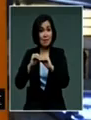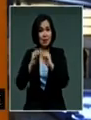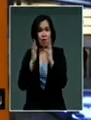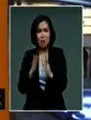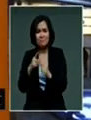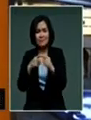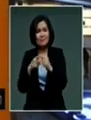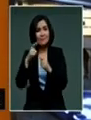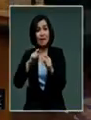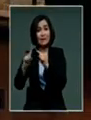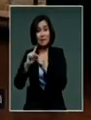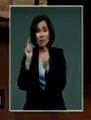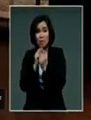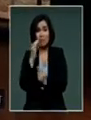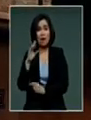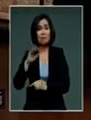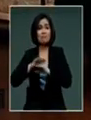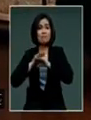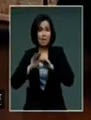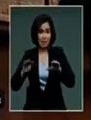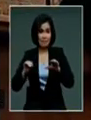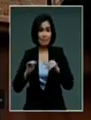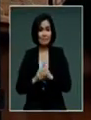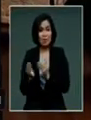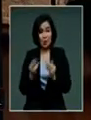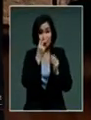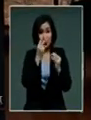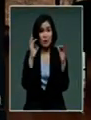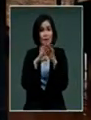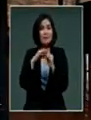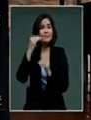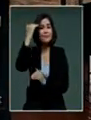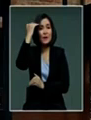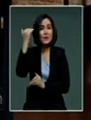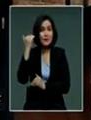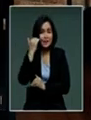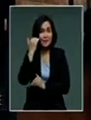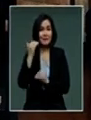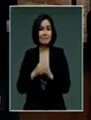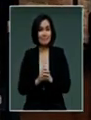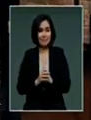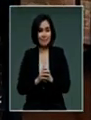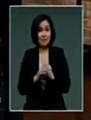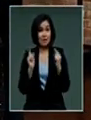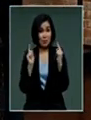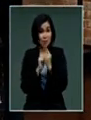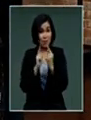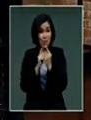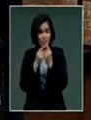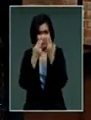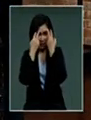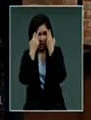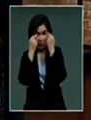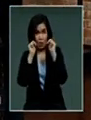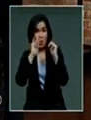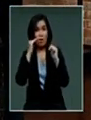ค่ะ ไปต่อกันดูบรรยากาศที่เกาหลีหน่อยนะครับน้องสาวของคิมจองอึนพบปะกับนายกของเกาหลีใต ้